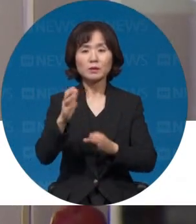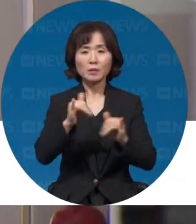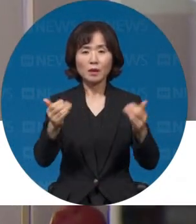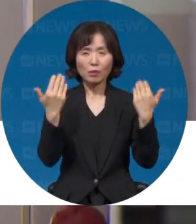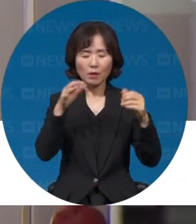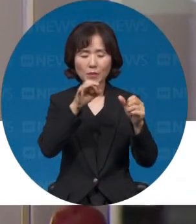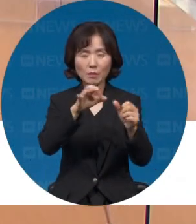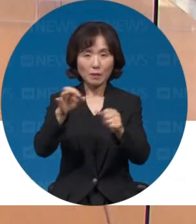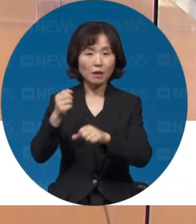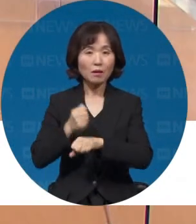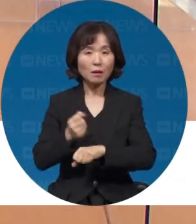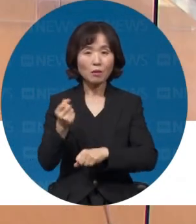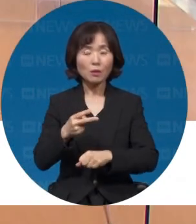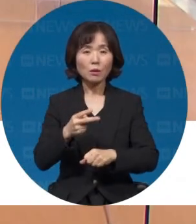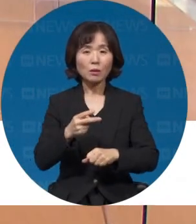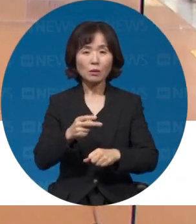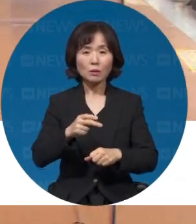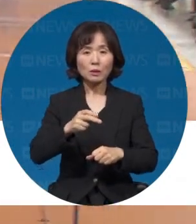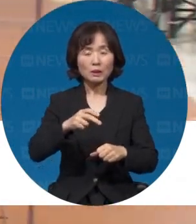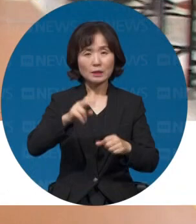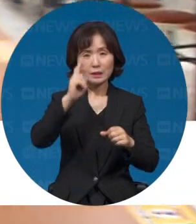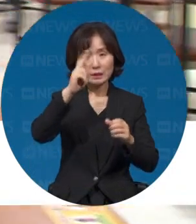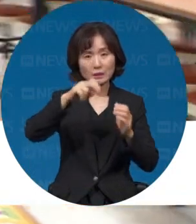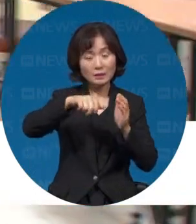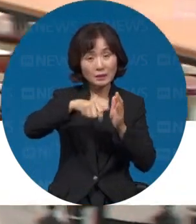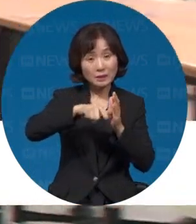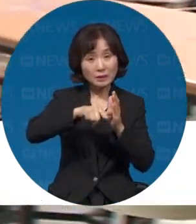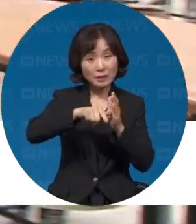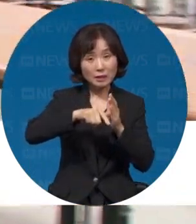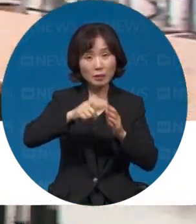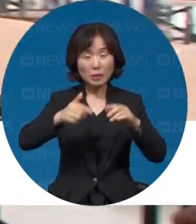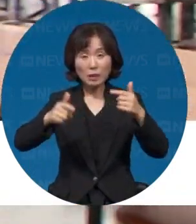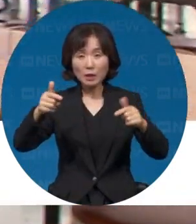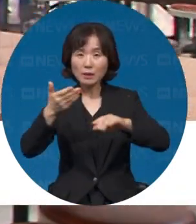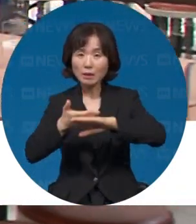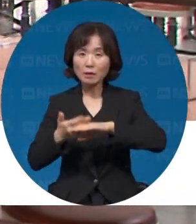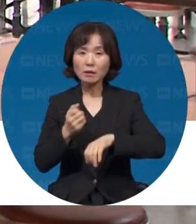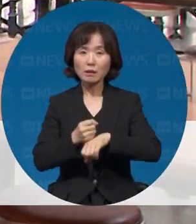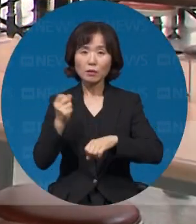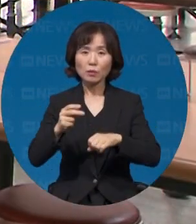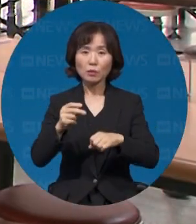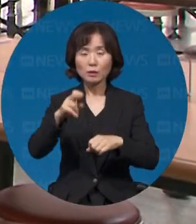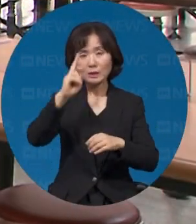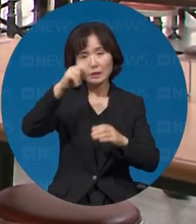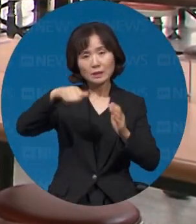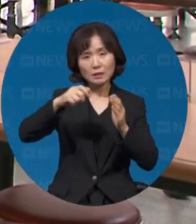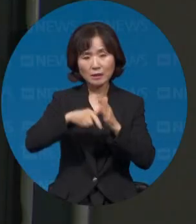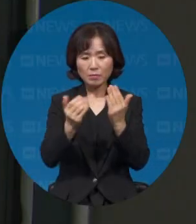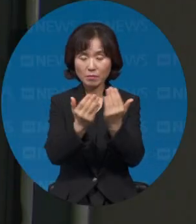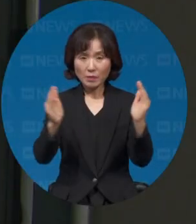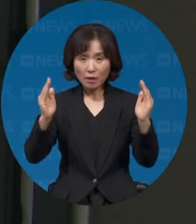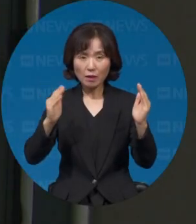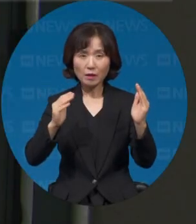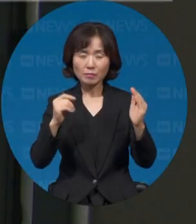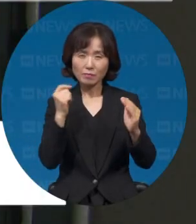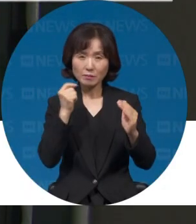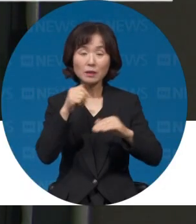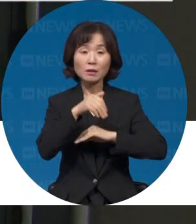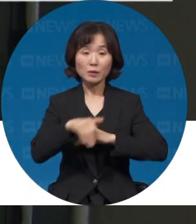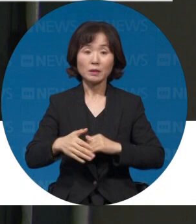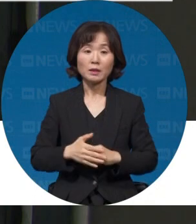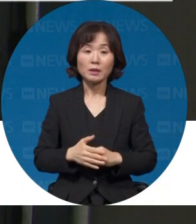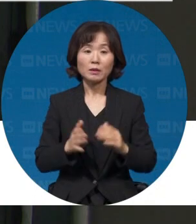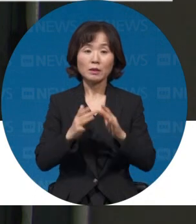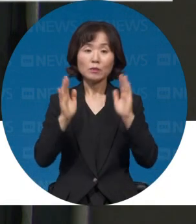현장의 지원하고 시차 급식과 급식 가린 판 설치 등 급식 방역대책 을 강화하기로 했습니다 원격 소파 앙이